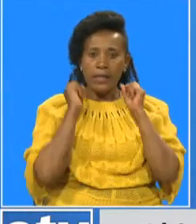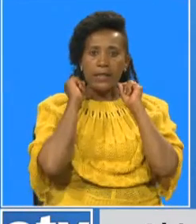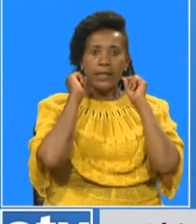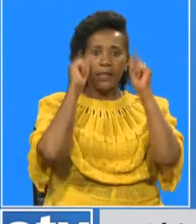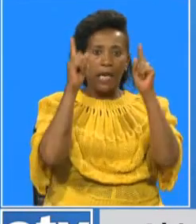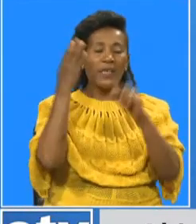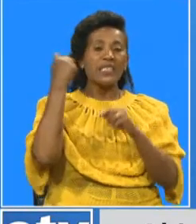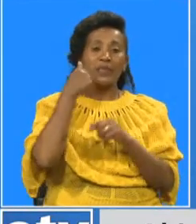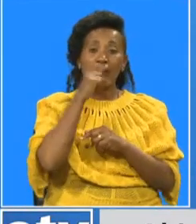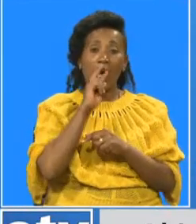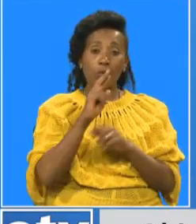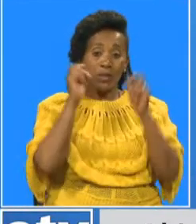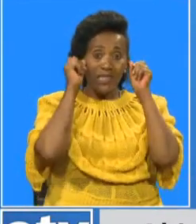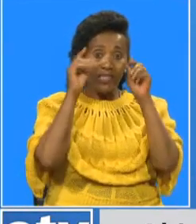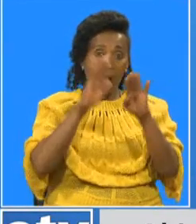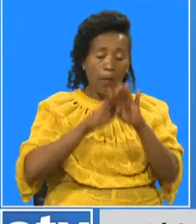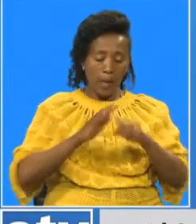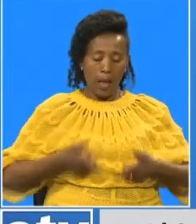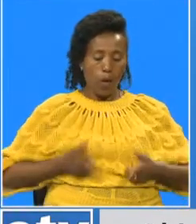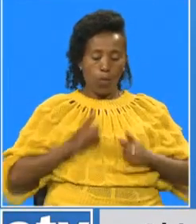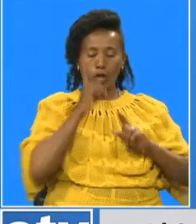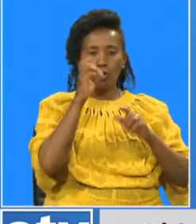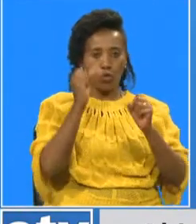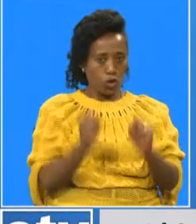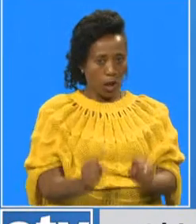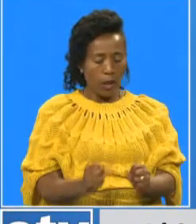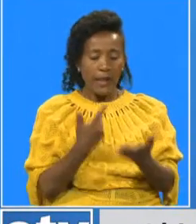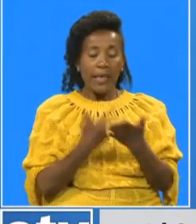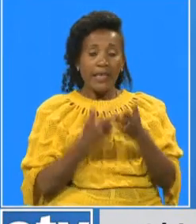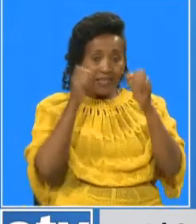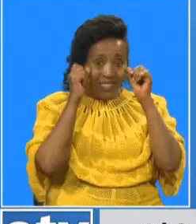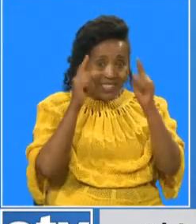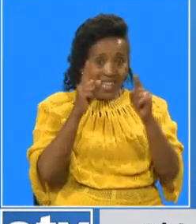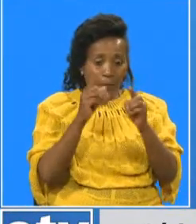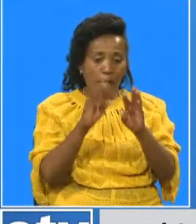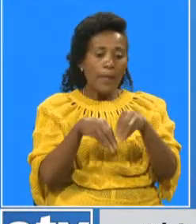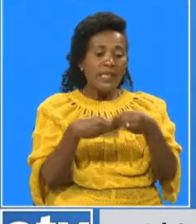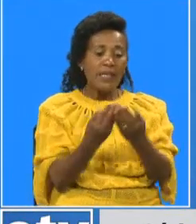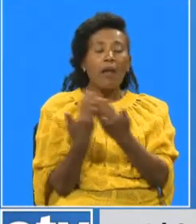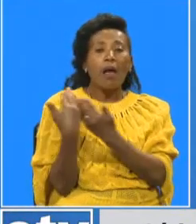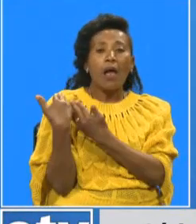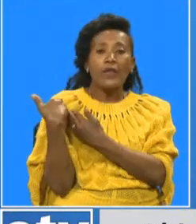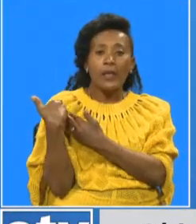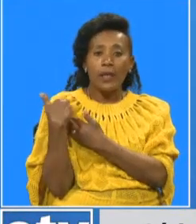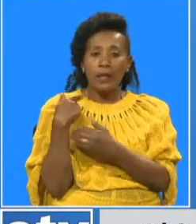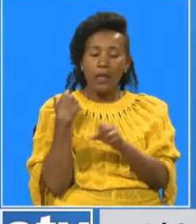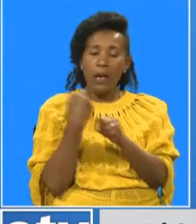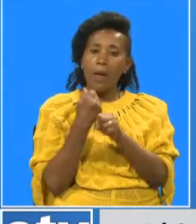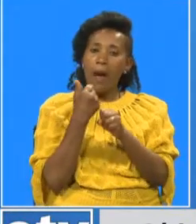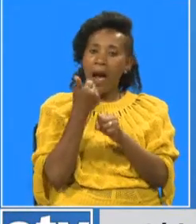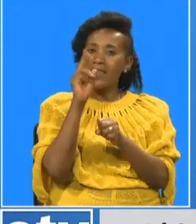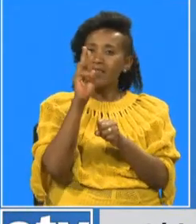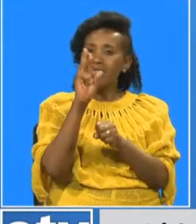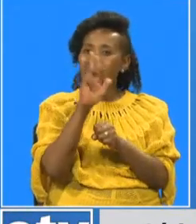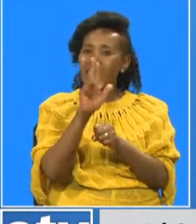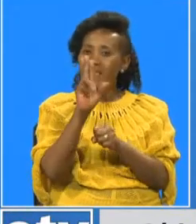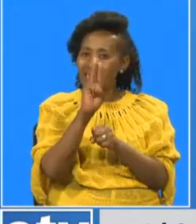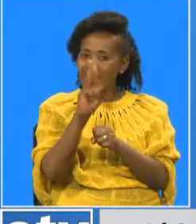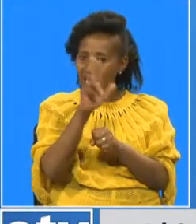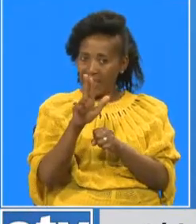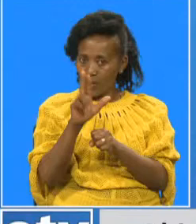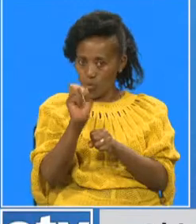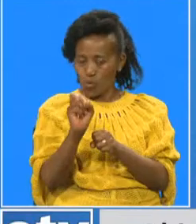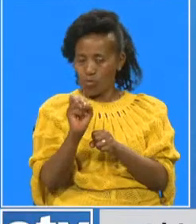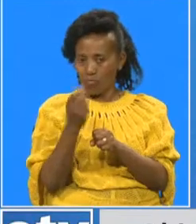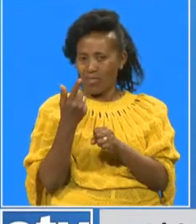ግንዛቤ ቅድም እንዳልኩት ግንዛቤ ላይ ኖራቸው ይችላል። ይህን ግንዛቤ የመፍጠር ኃላፊነት ባሰሪው ትንሽ እውቀቱ